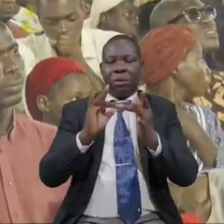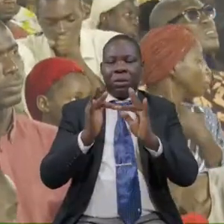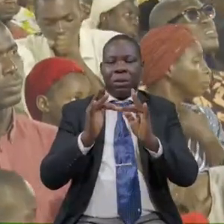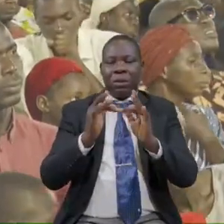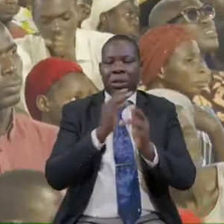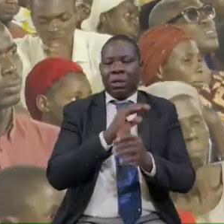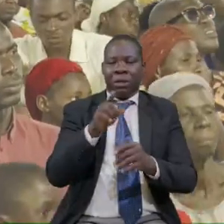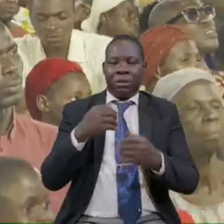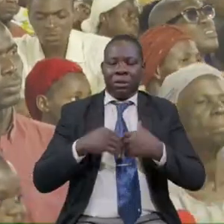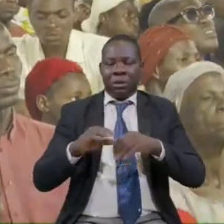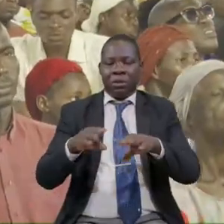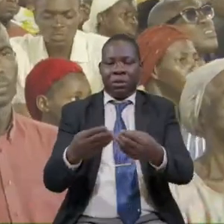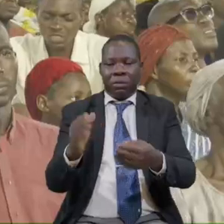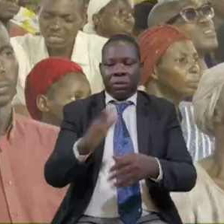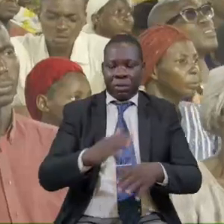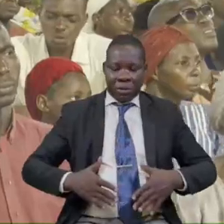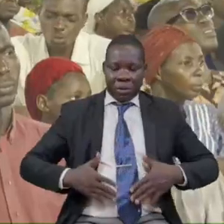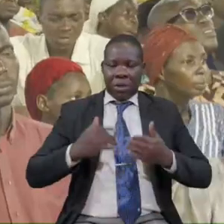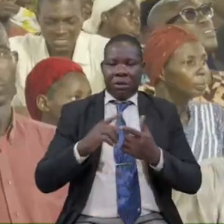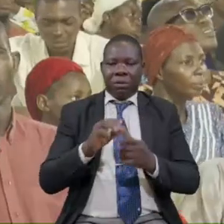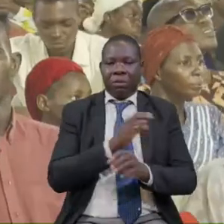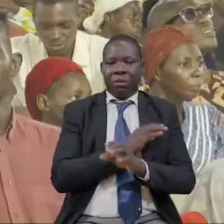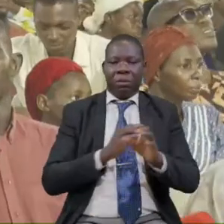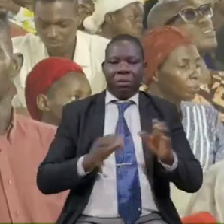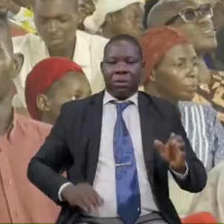et vous avez donné votre vie à Christ,